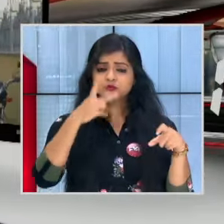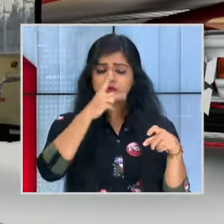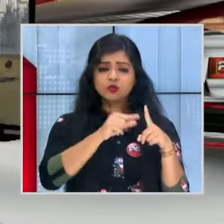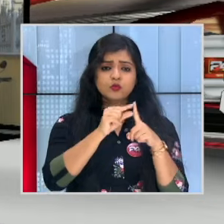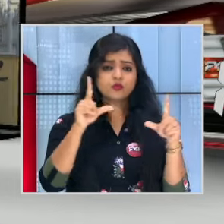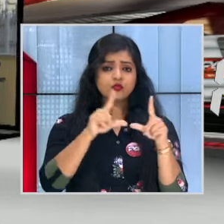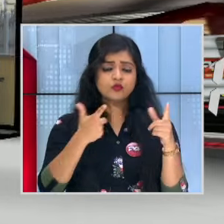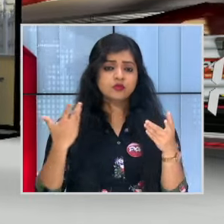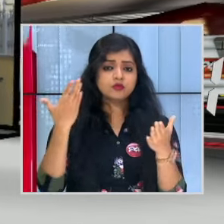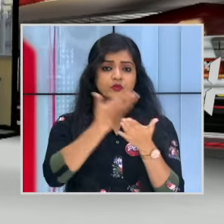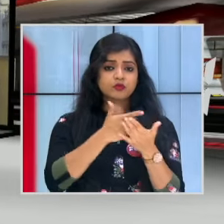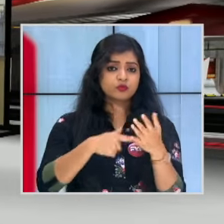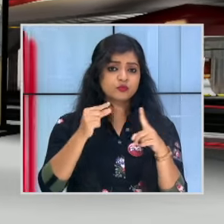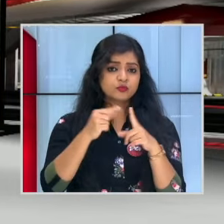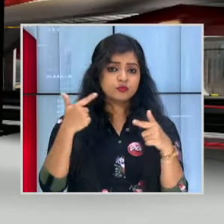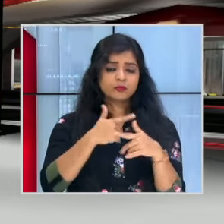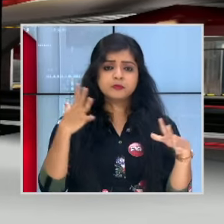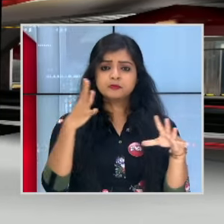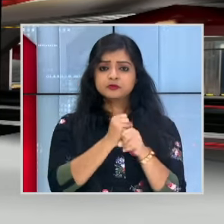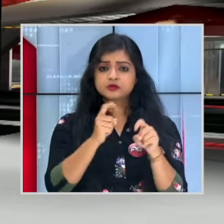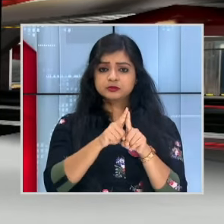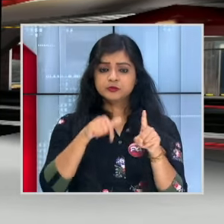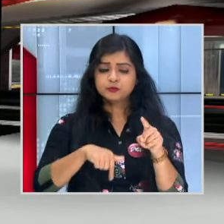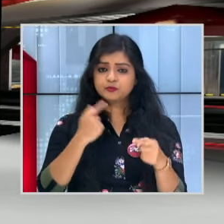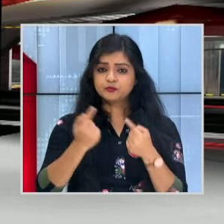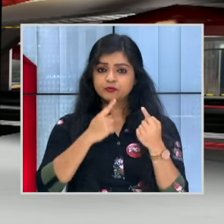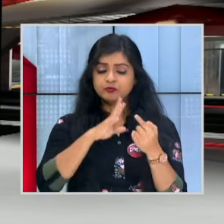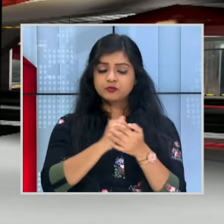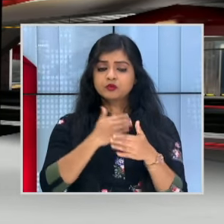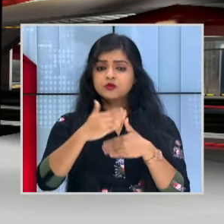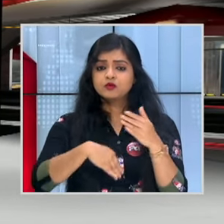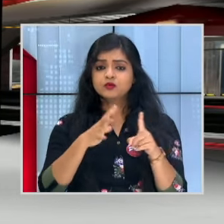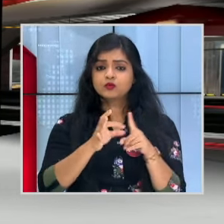തെളിവുകൾ പ്രോസിക്യൂഷന് ഹാജരാക്കാൻ സാധിച്ചിട്ടില്ല എന്നതുമാണ്. ഇതിൽ ഇനി തുടർ നടപടി എങ്ങനെയാകും?